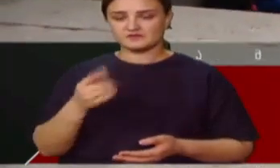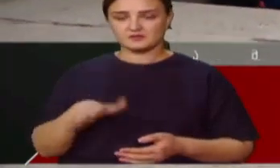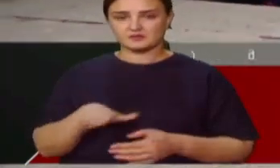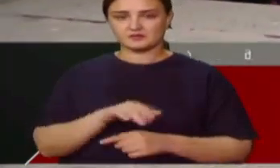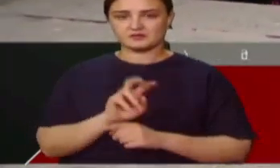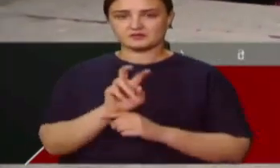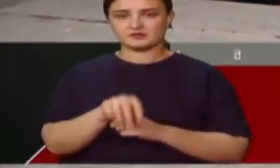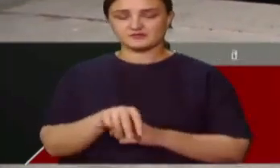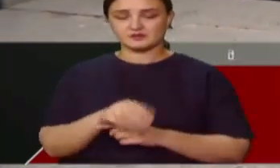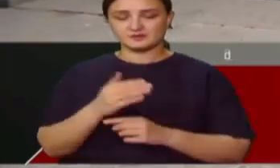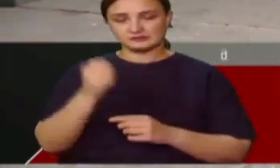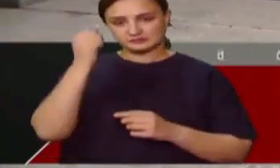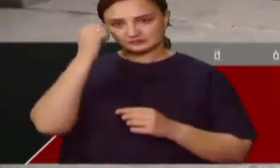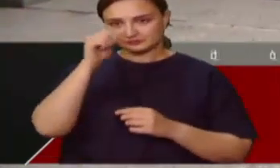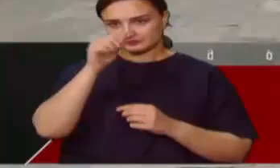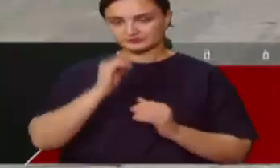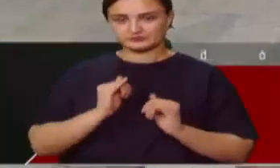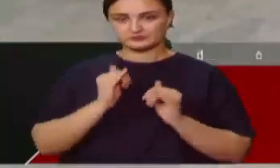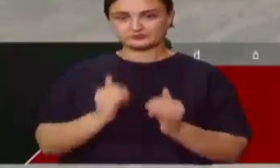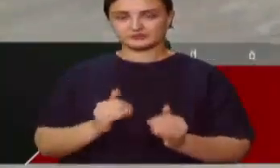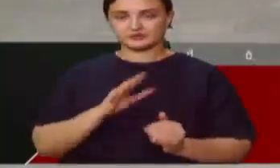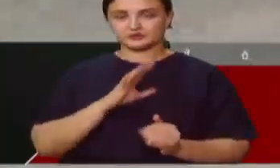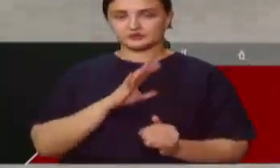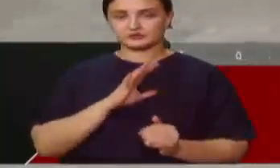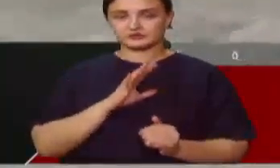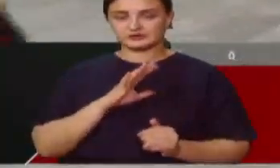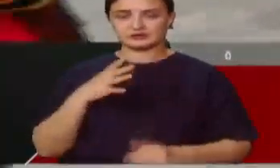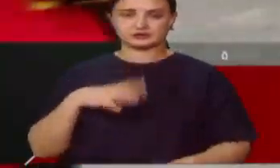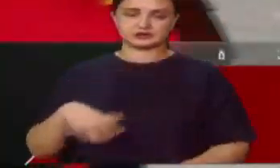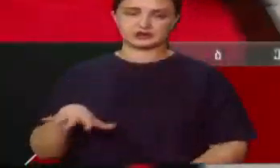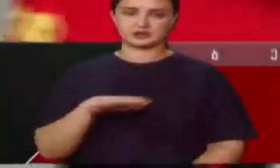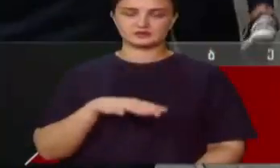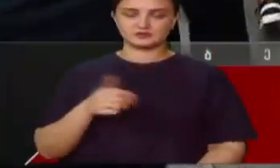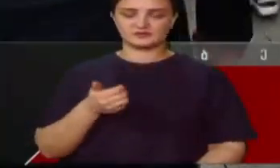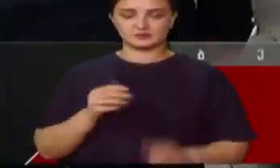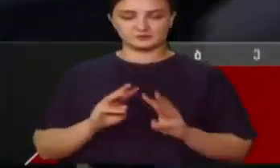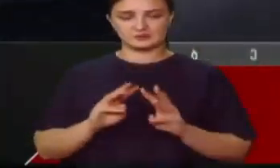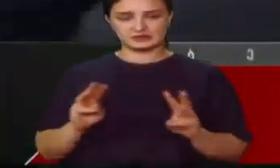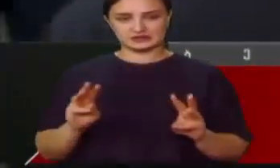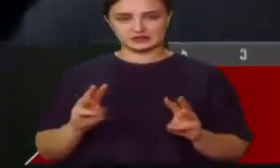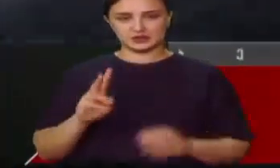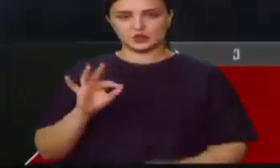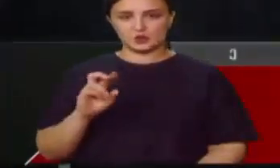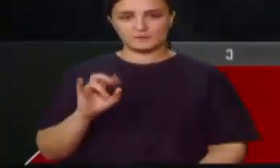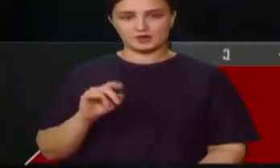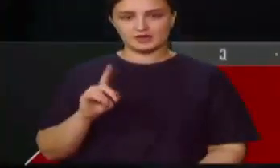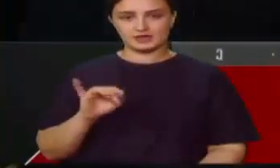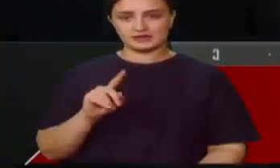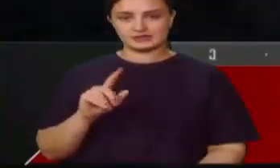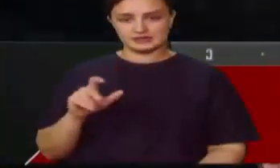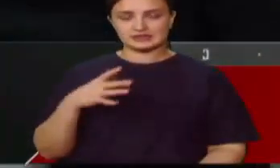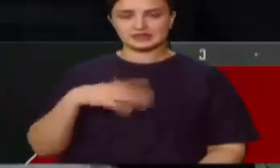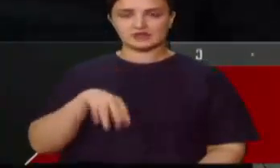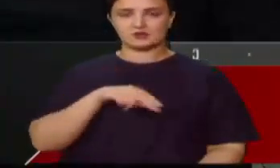მემორიალზე გმირებისთვის პატივის მისაგებად მივიდა, იყვნენ საქართველოს პრემიერ-მინისტრი ირაკლი ყობახიძე, ასევე საქართველოს